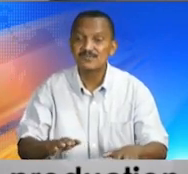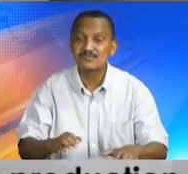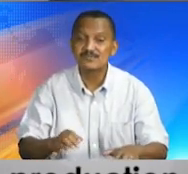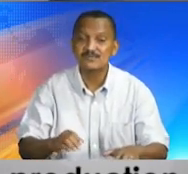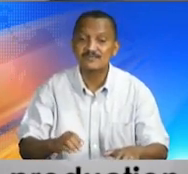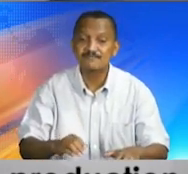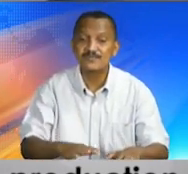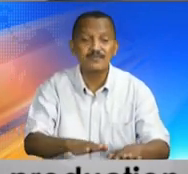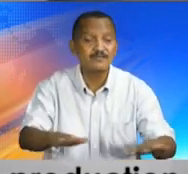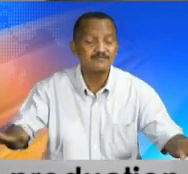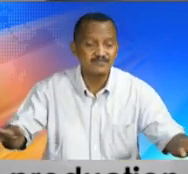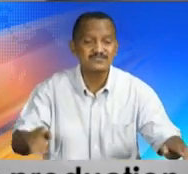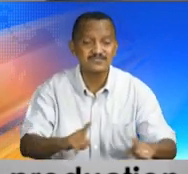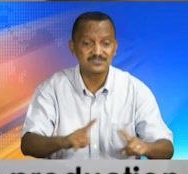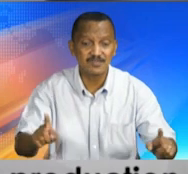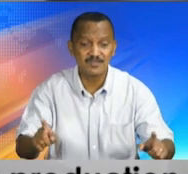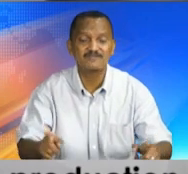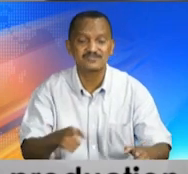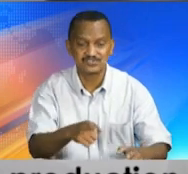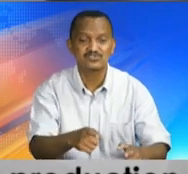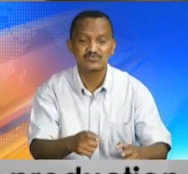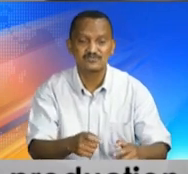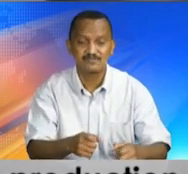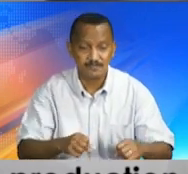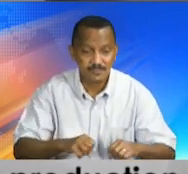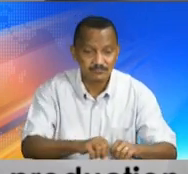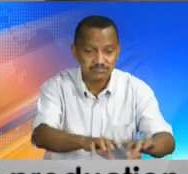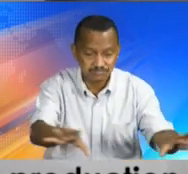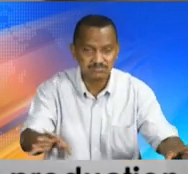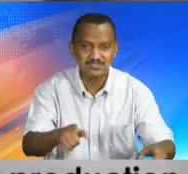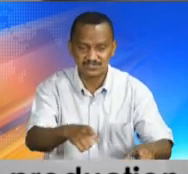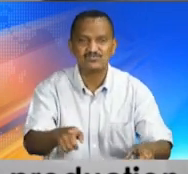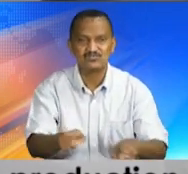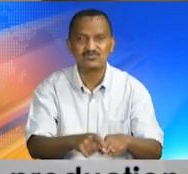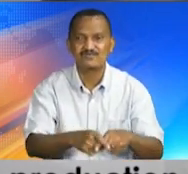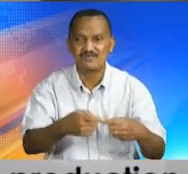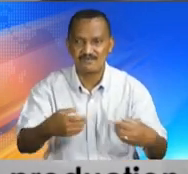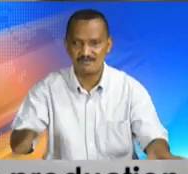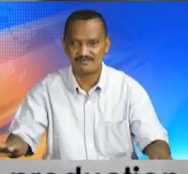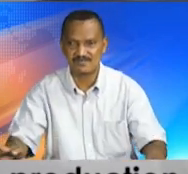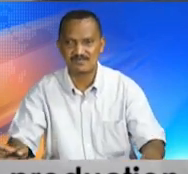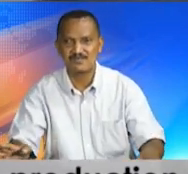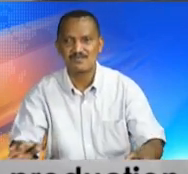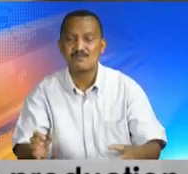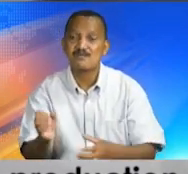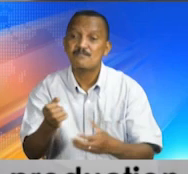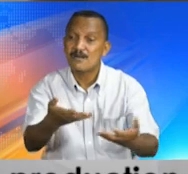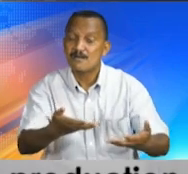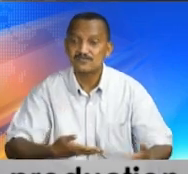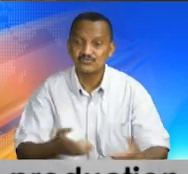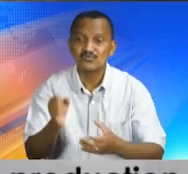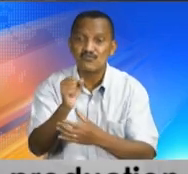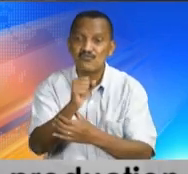reny tantely mba hahafahana manaparitaka an'izany avy eo amin'ireo mpiompy maro isan-karazany manerana ny